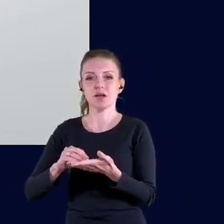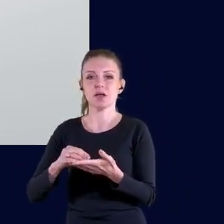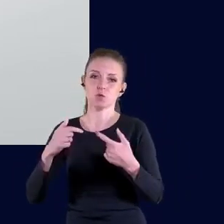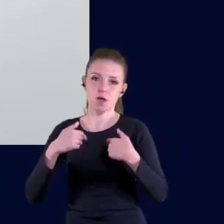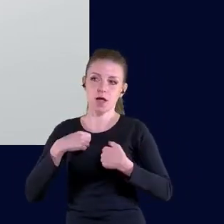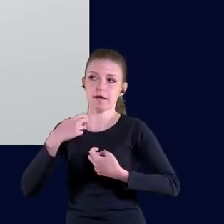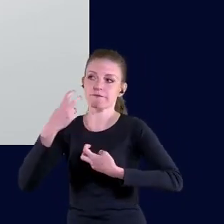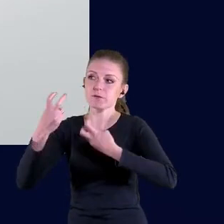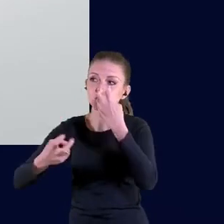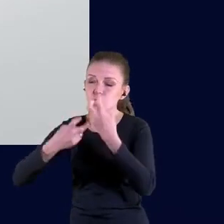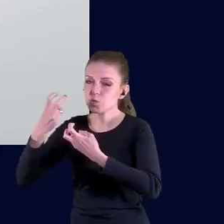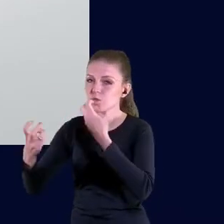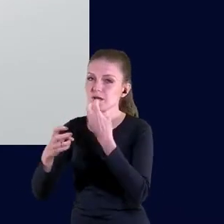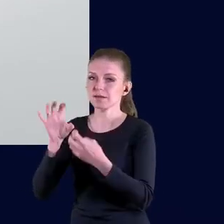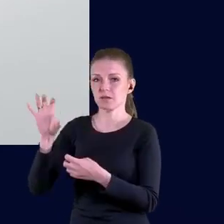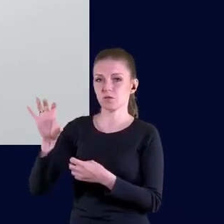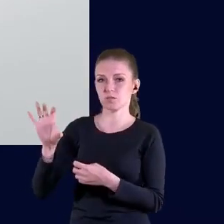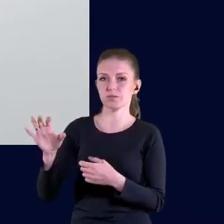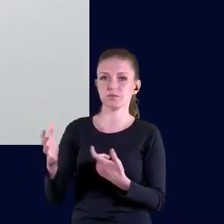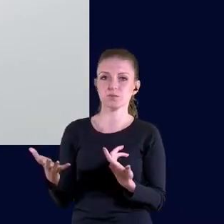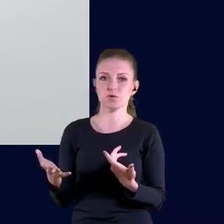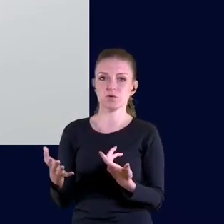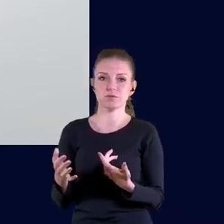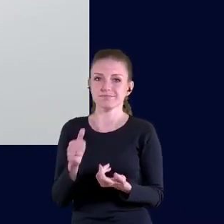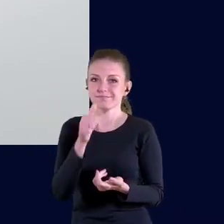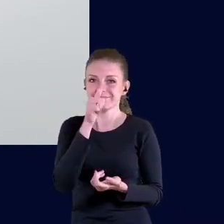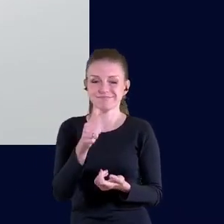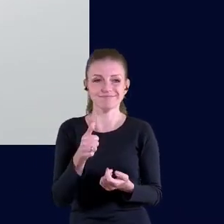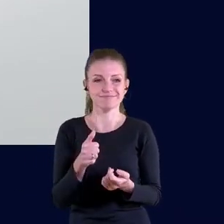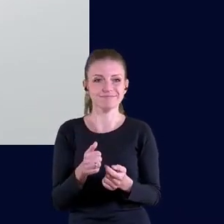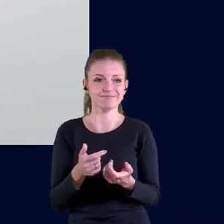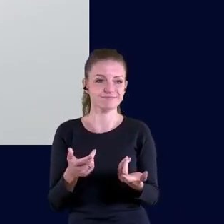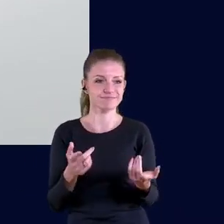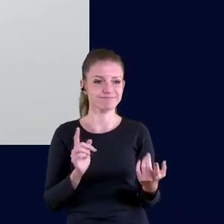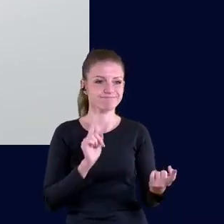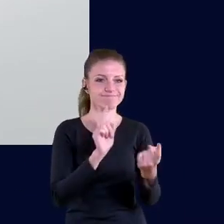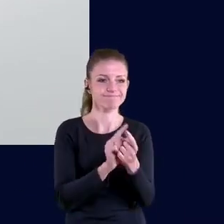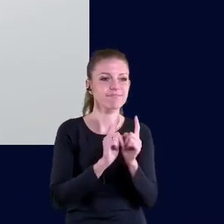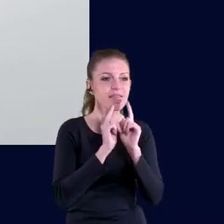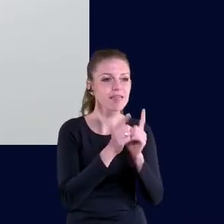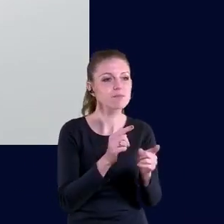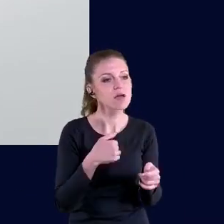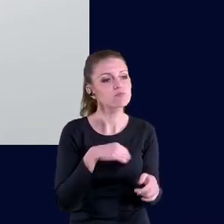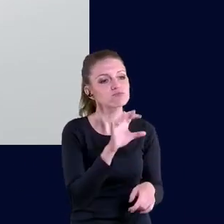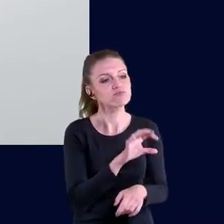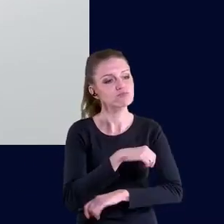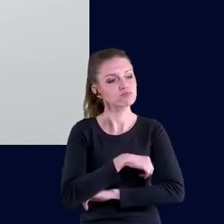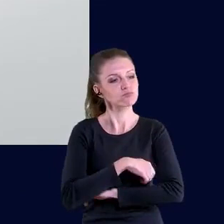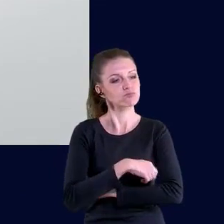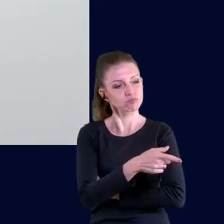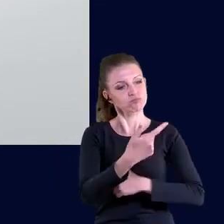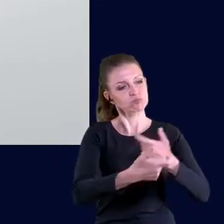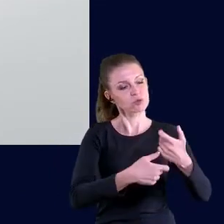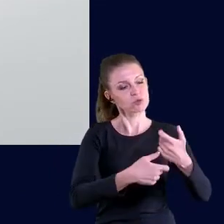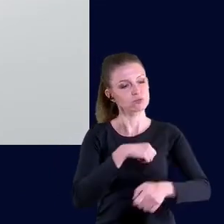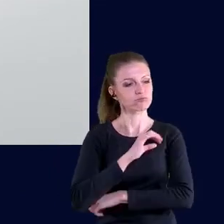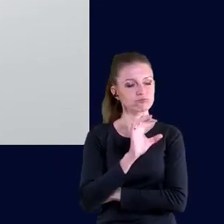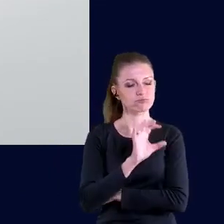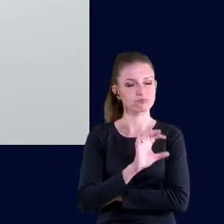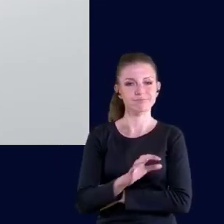zasobach z racji tego że nie da się fizycznie technicznie przeprowadzić takiego